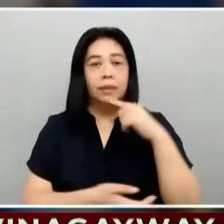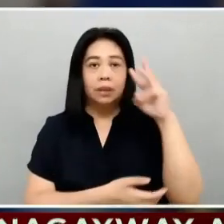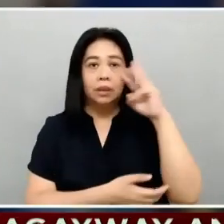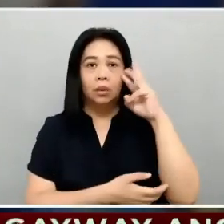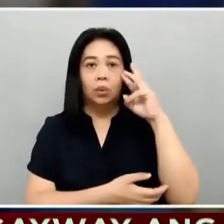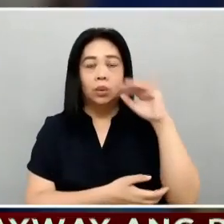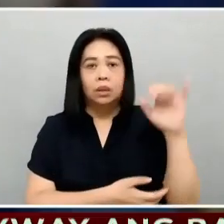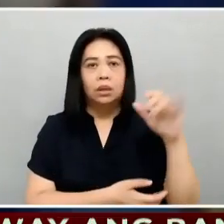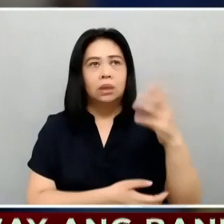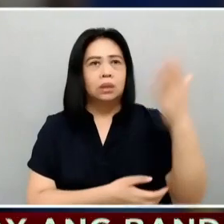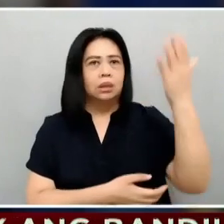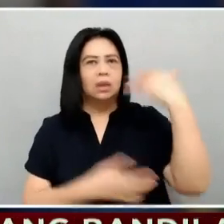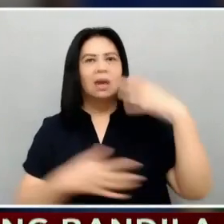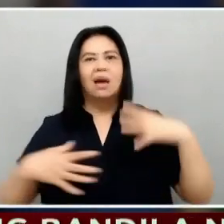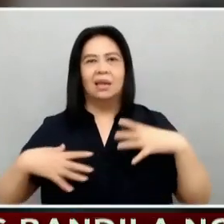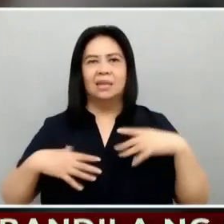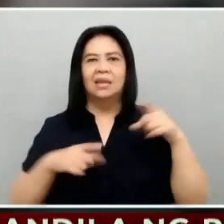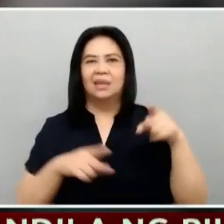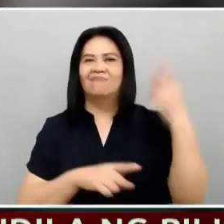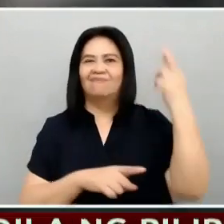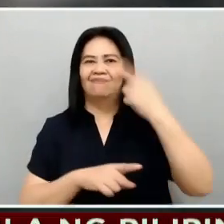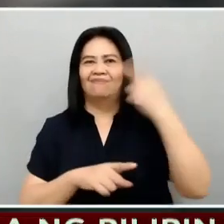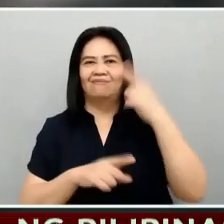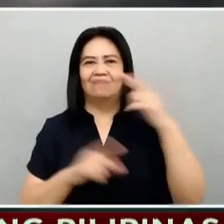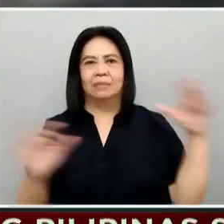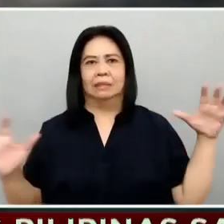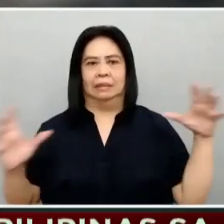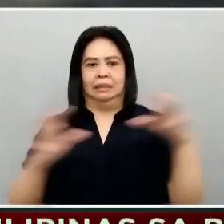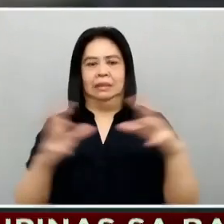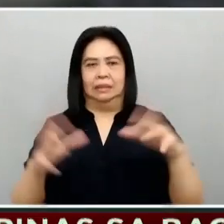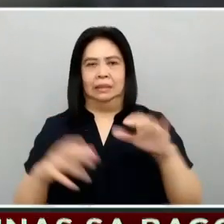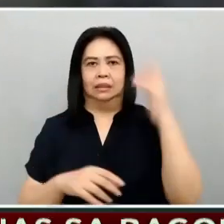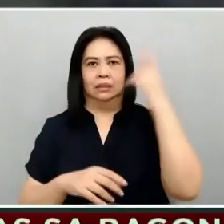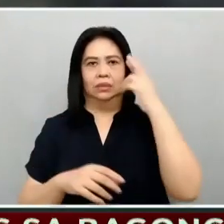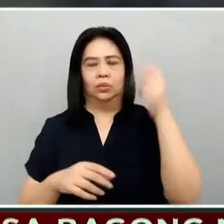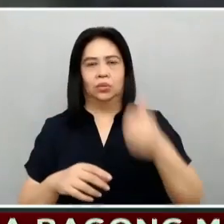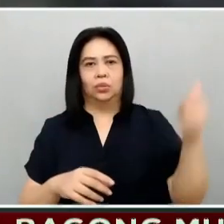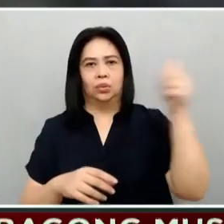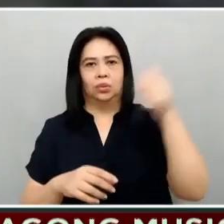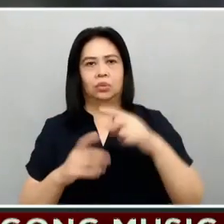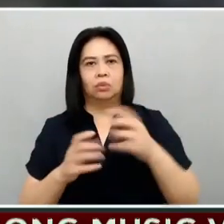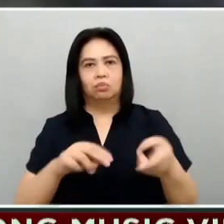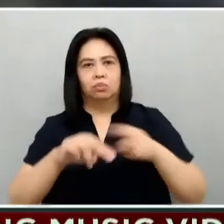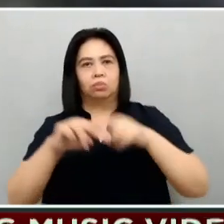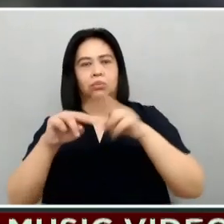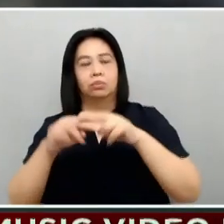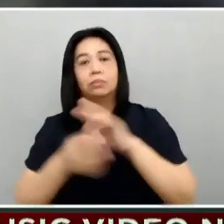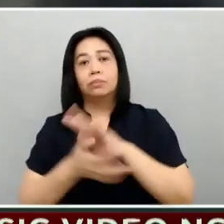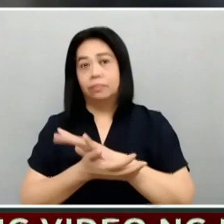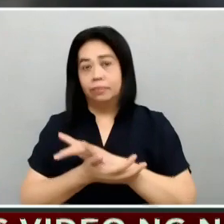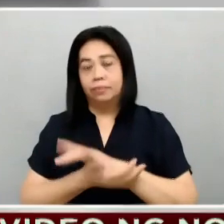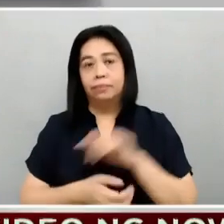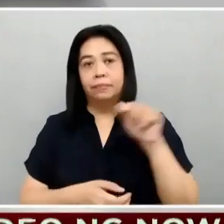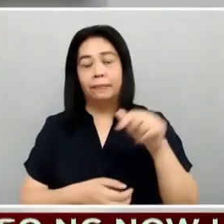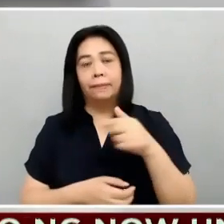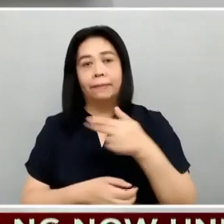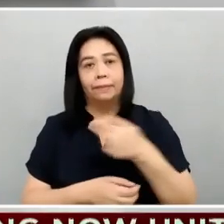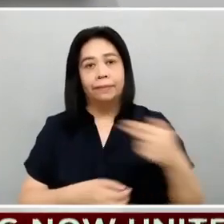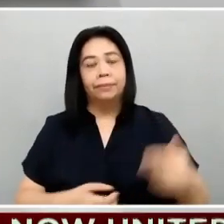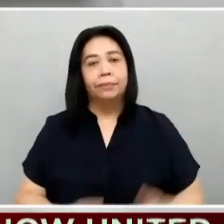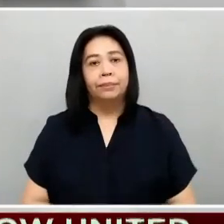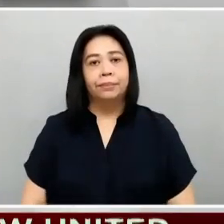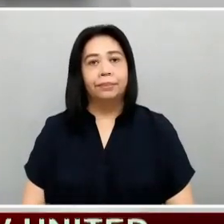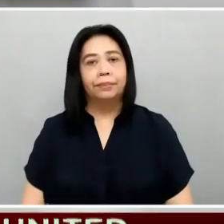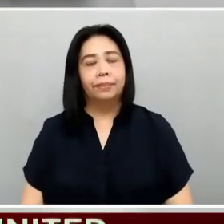nagdaang holiday at pagtitipon-tipon ang tinitingnan ngayong rason ng mga otoridad sa paglobo ng COVID-19 cases doon. The